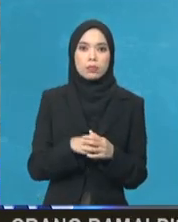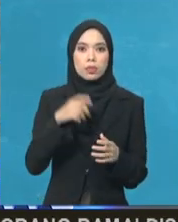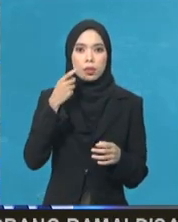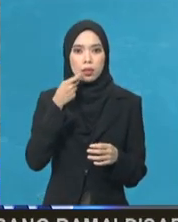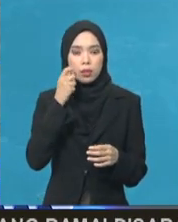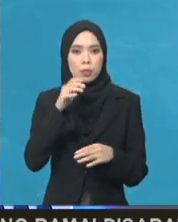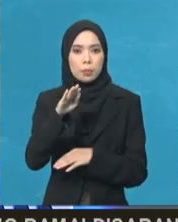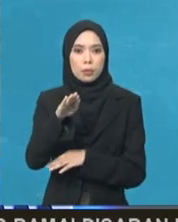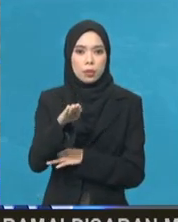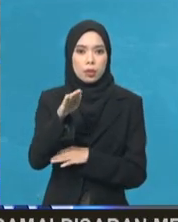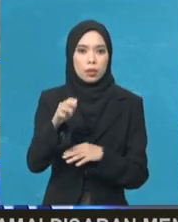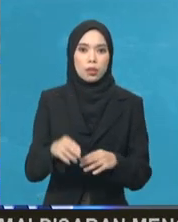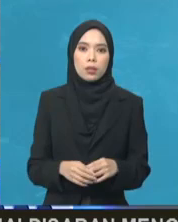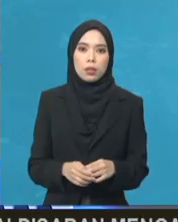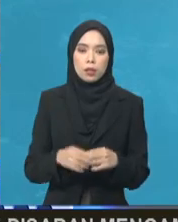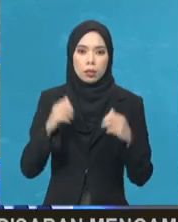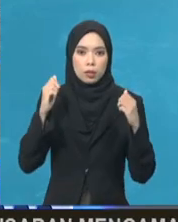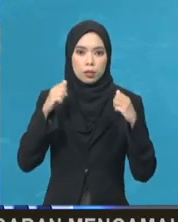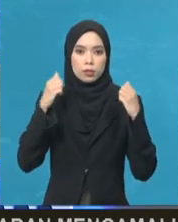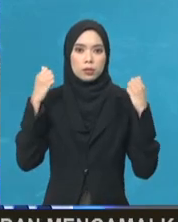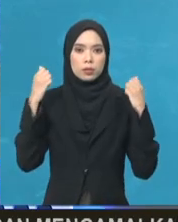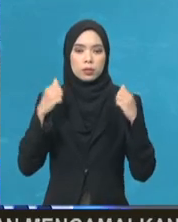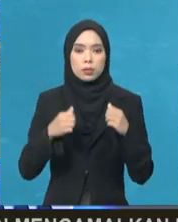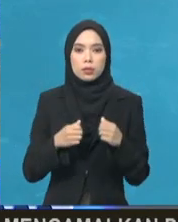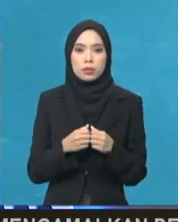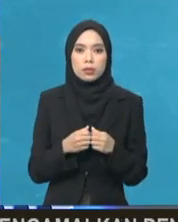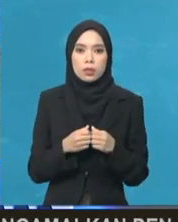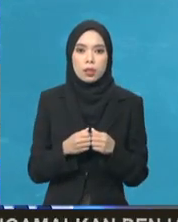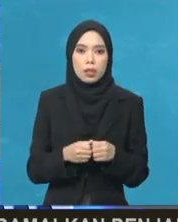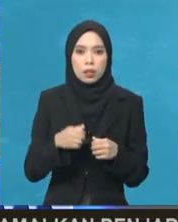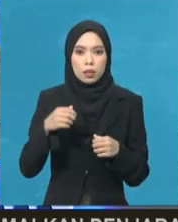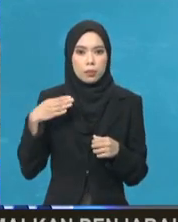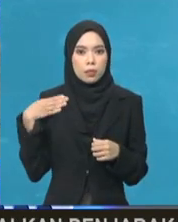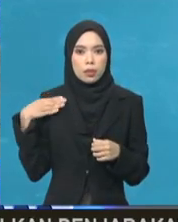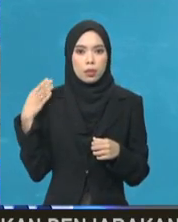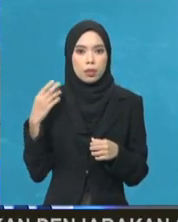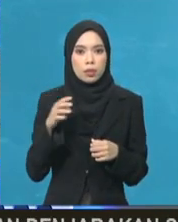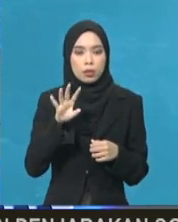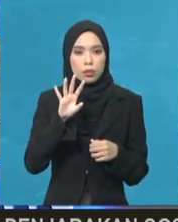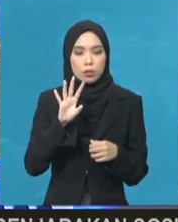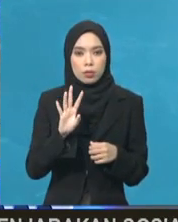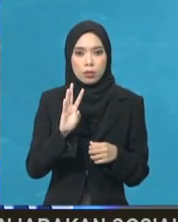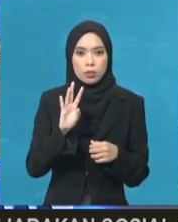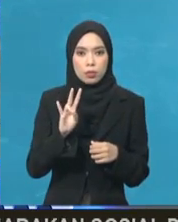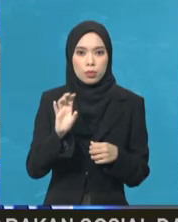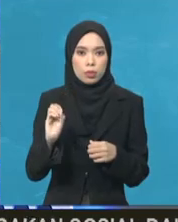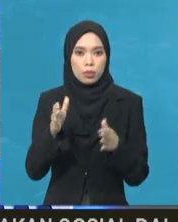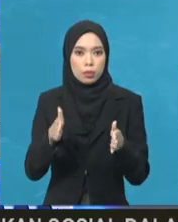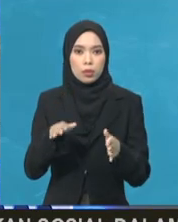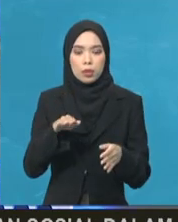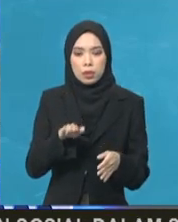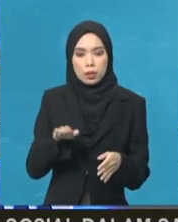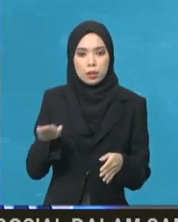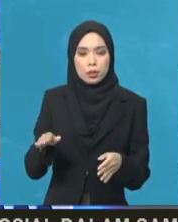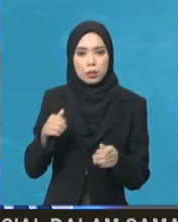dengan kerjasama majelis sebagainya Brunei 270 penuntut mengikuti sesi tersebut yang diadakan di dewan serbaguna